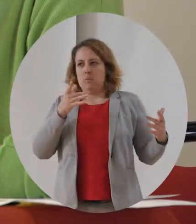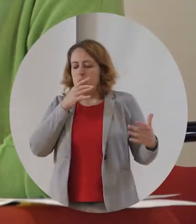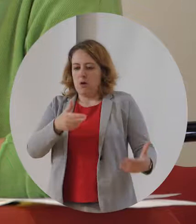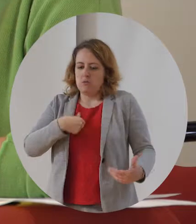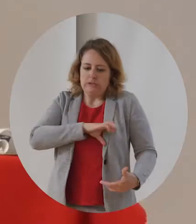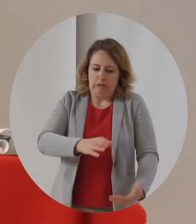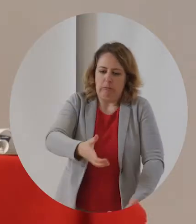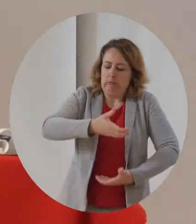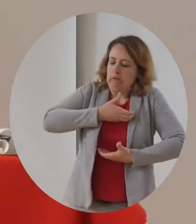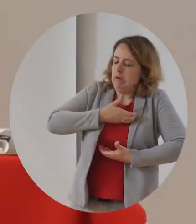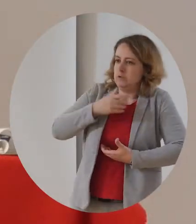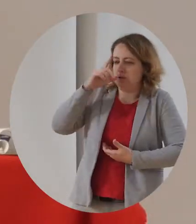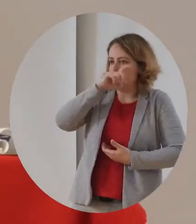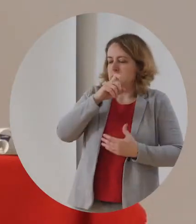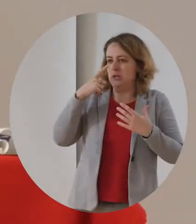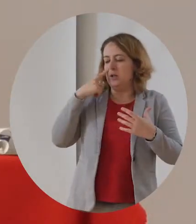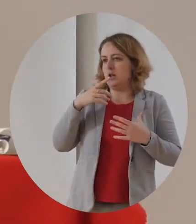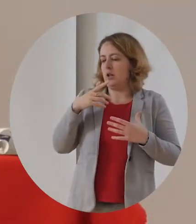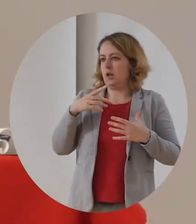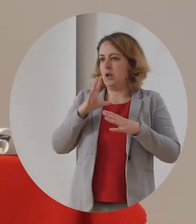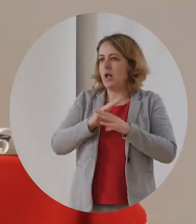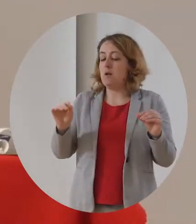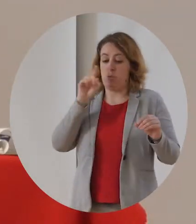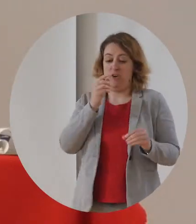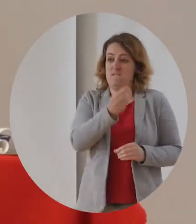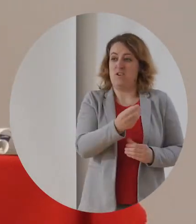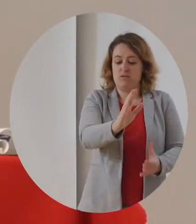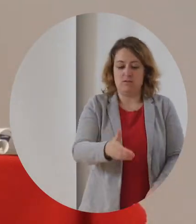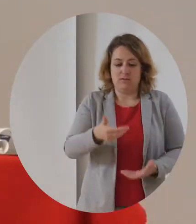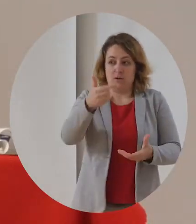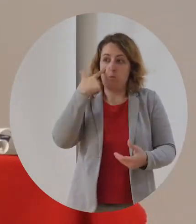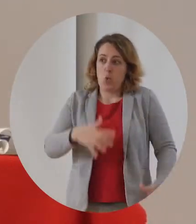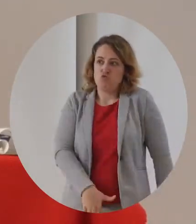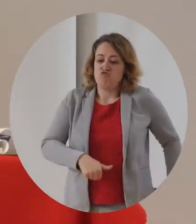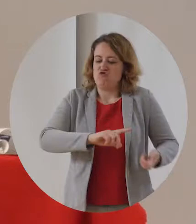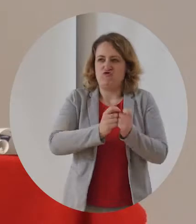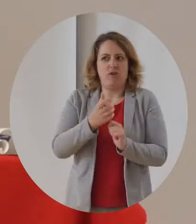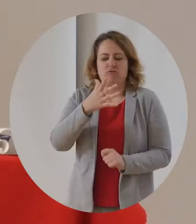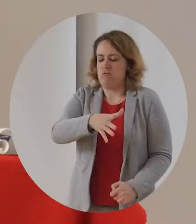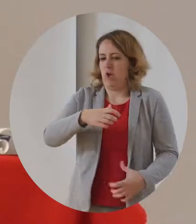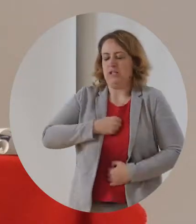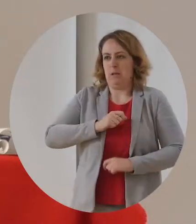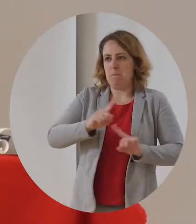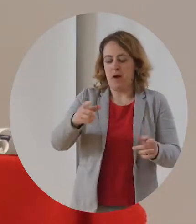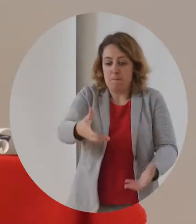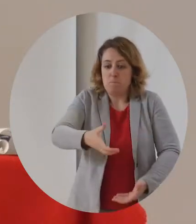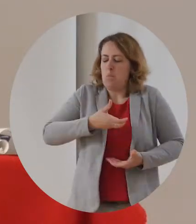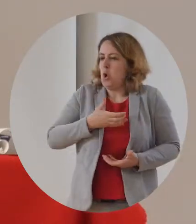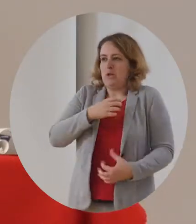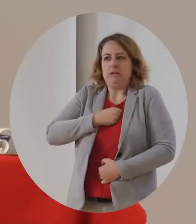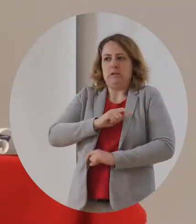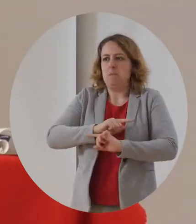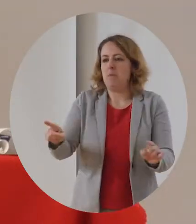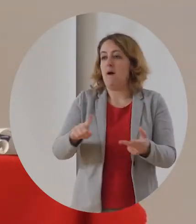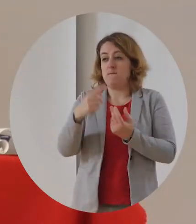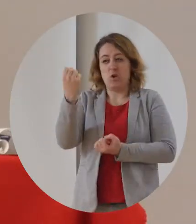consoler. Parce que ce sont des enfants qui ne supportent pas d'être langés, qui ne supportent pas d'être allongés sur la table, qui ne supportent pas d'être portés, qui ne supportent pas